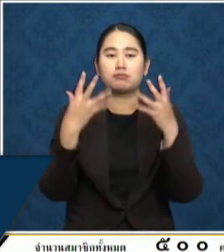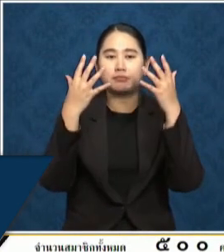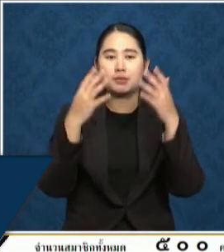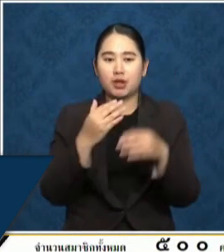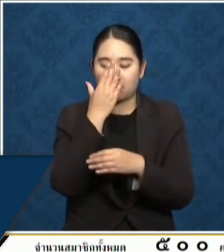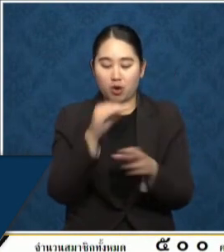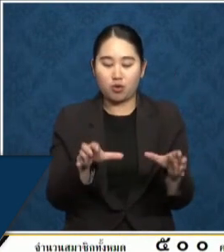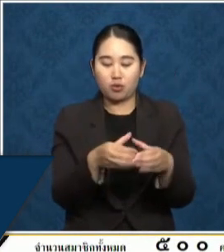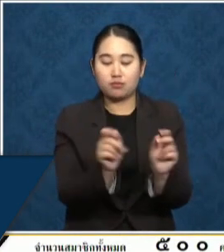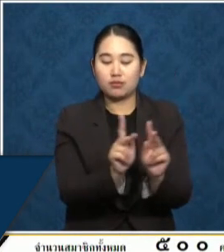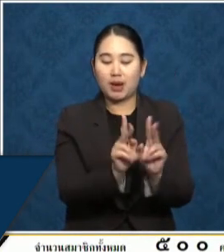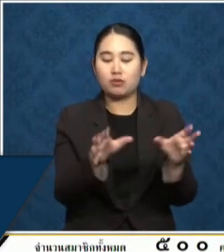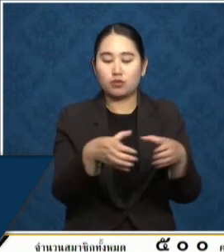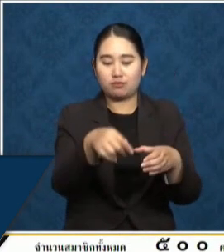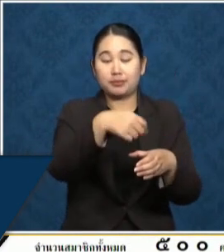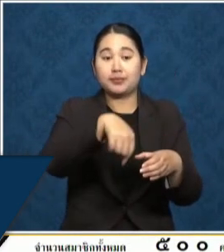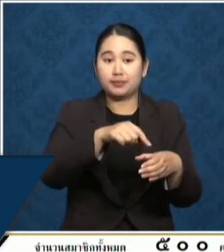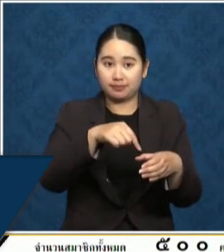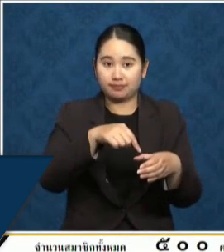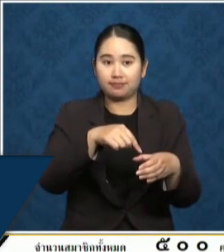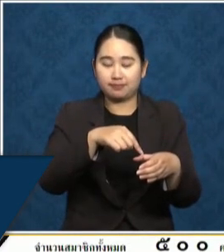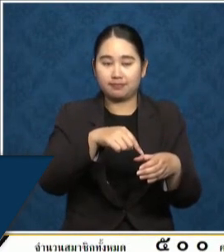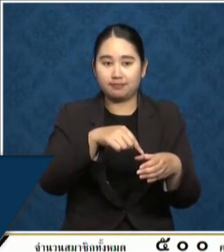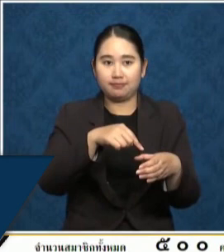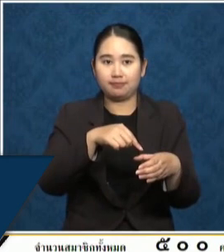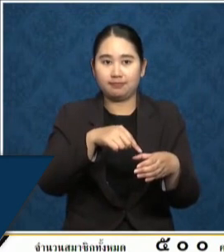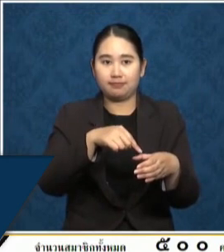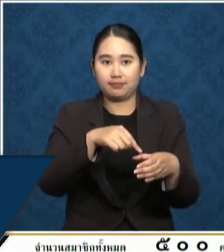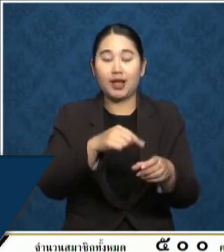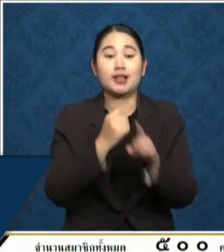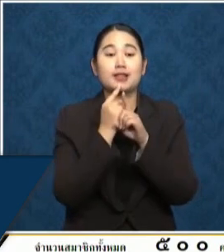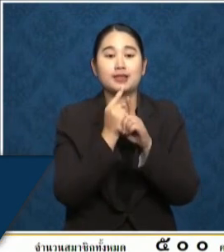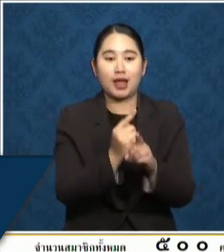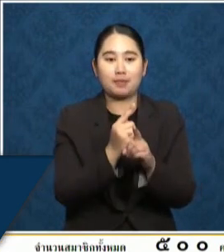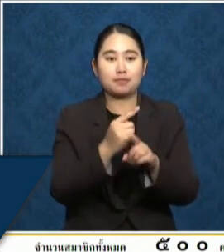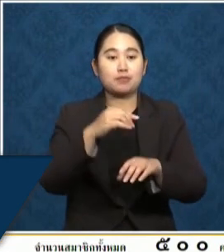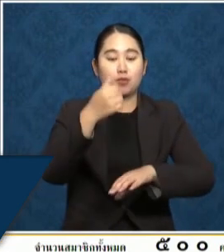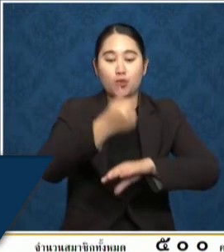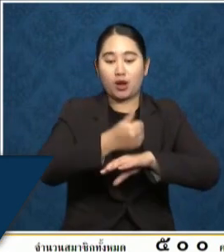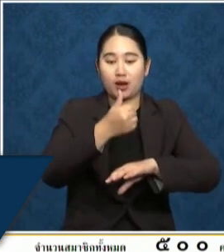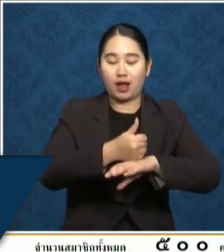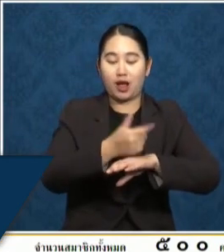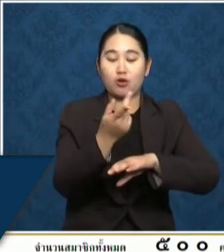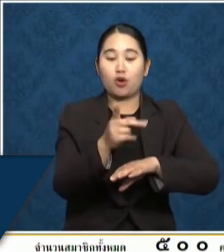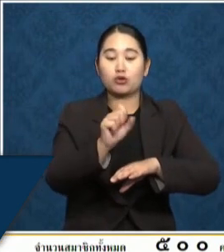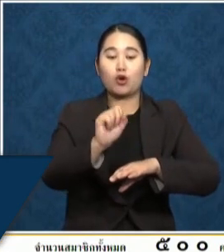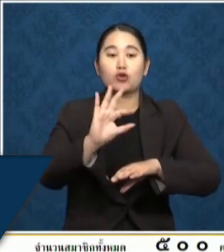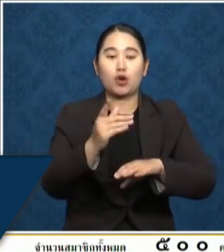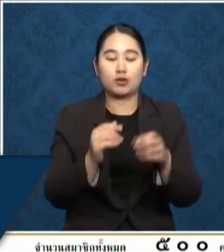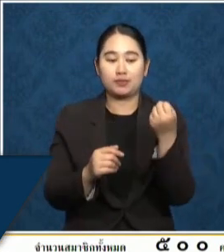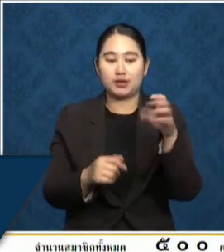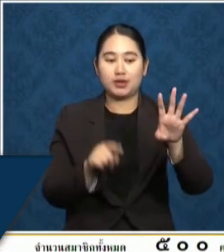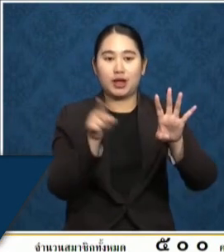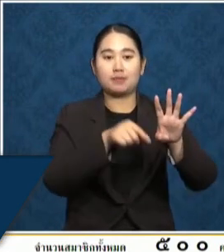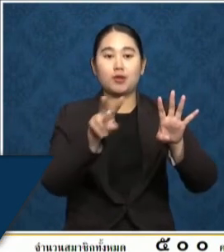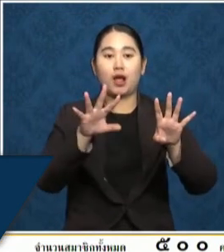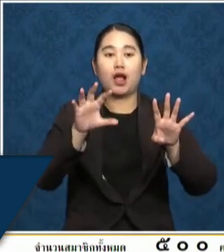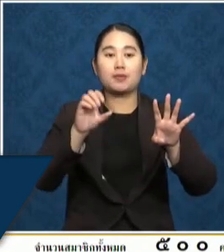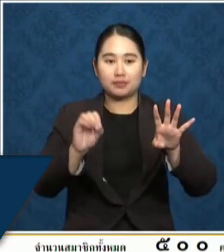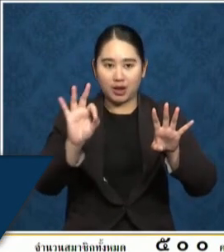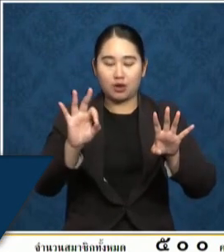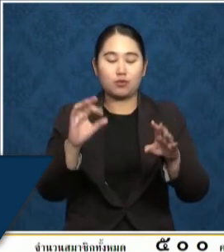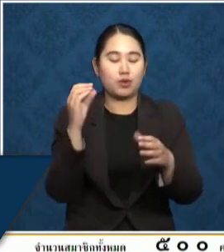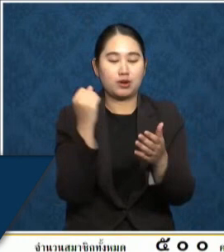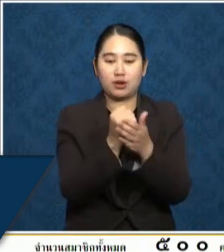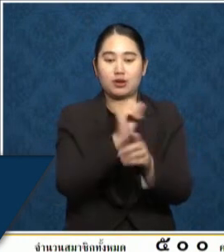ี่ภึษาการปริหารจัหวดชายแดนภาคใต้ตามคำสั่งหัหน้าคณะรัษาคามสงบแ่งชาตที่ 14 ทับ 259 โงมาที่ 4